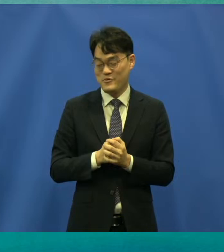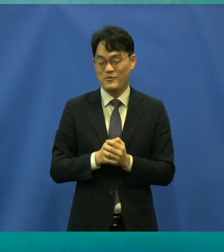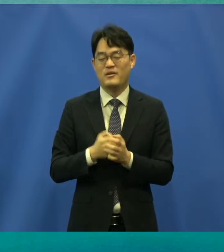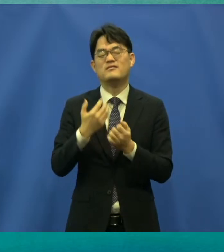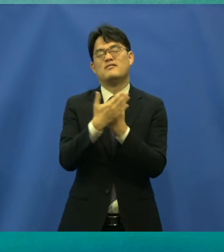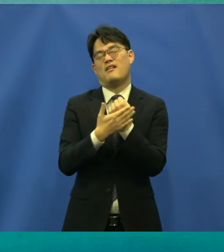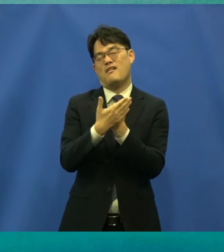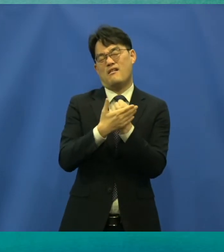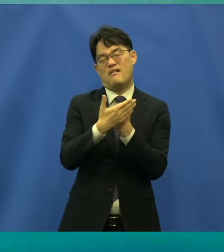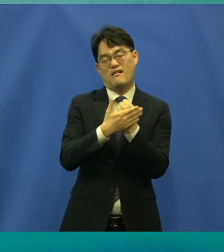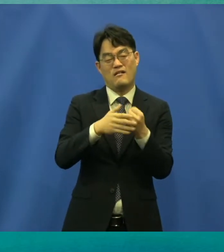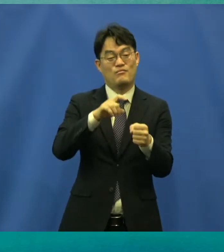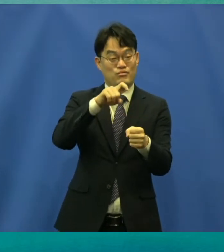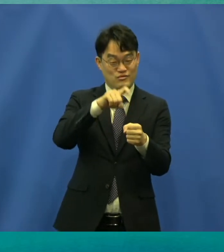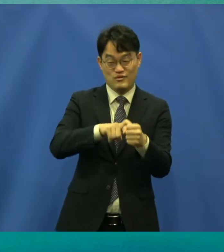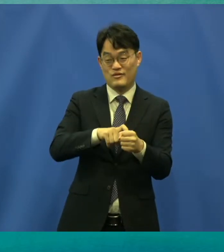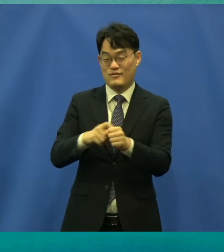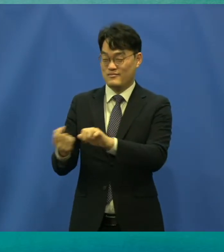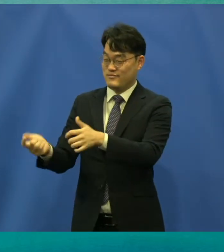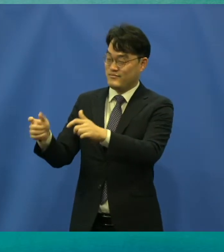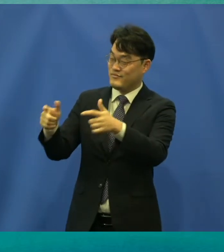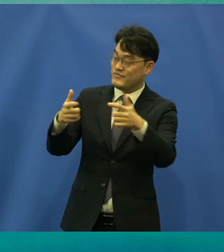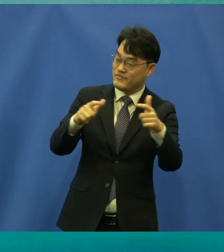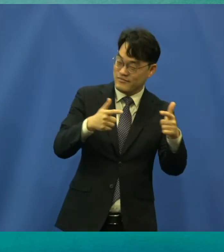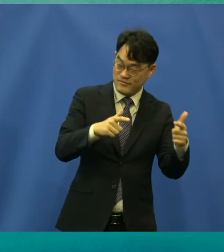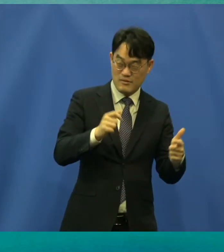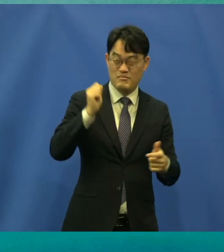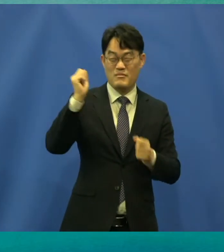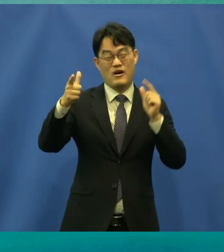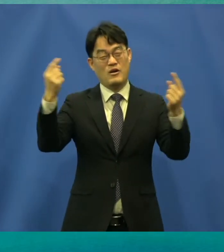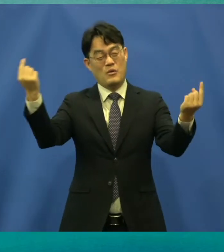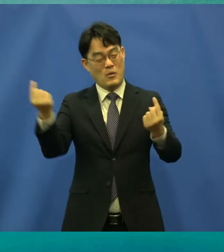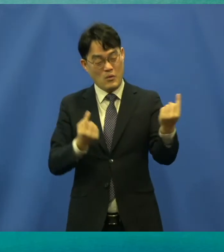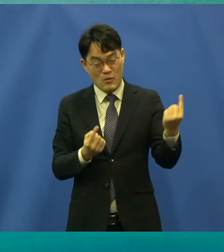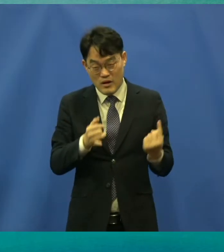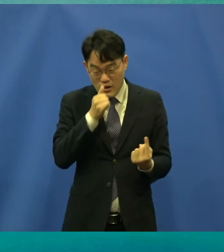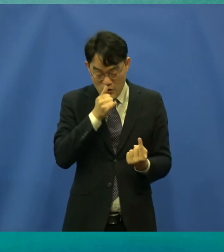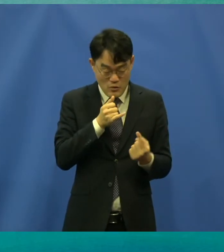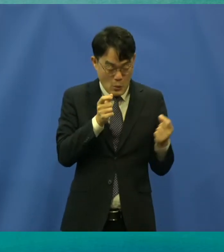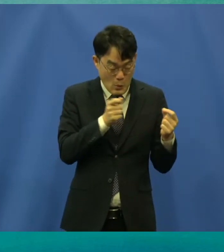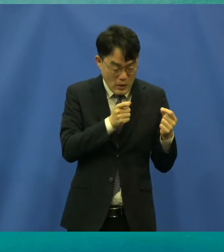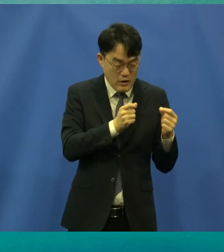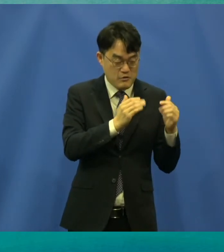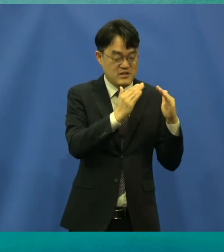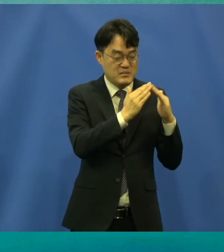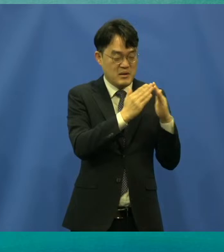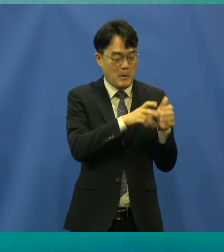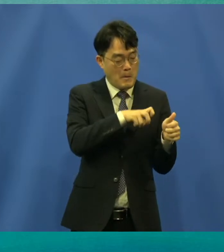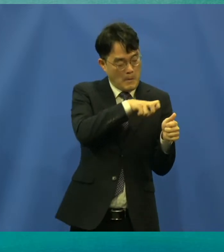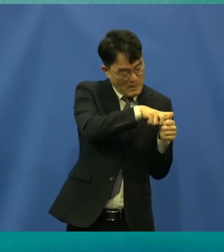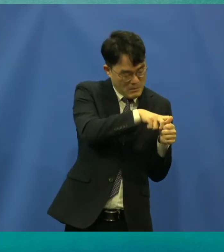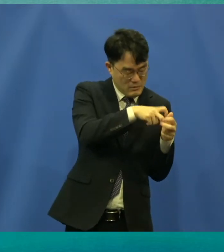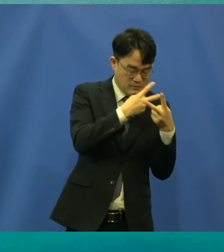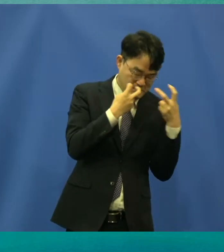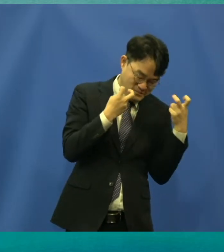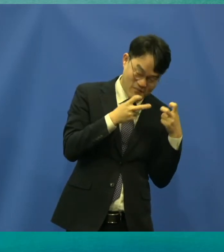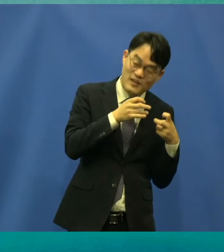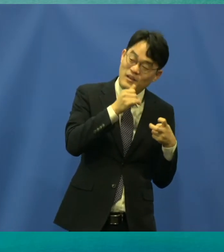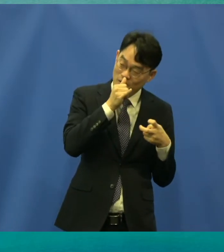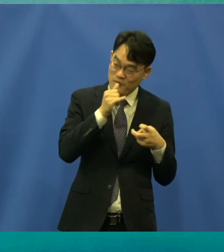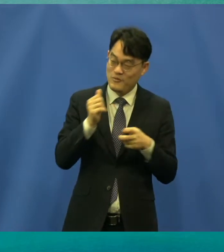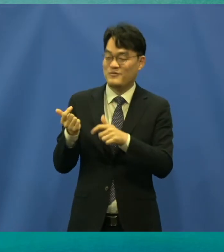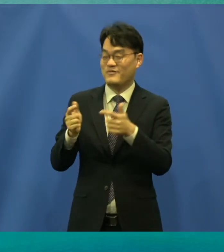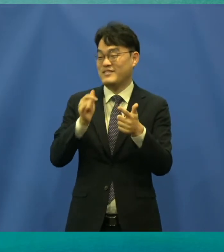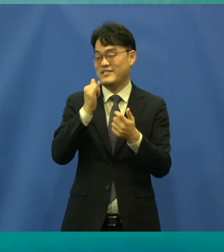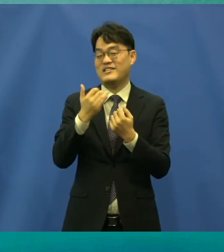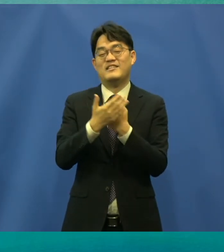위해서 뭐 다양한 그런 모습들이 있는 것 같습니다. 하여튼 은혜 받으시면